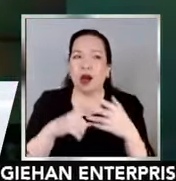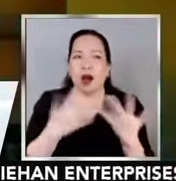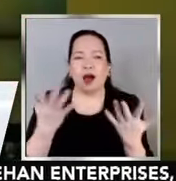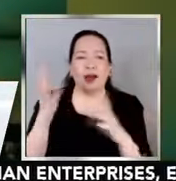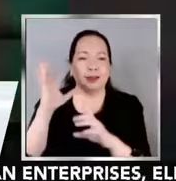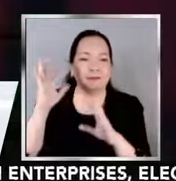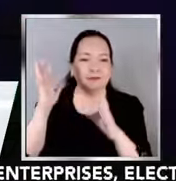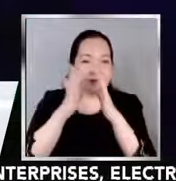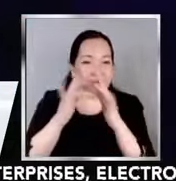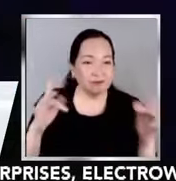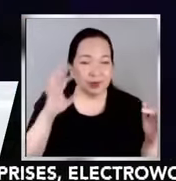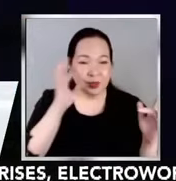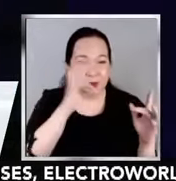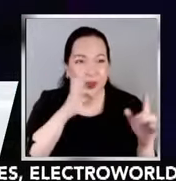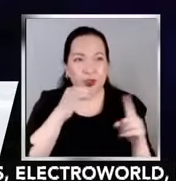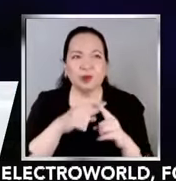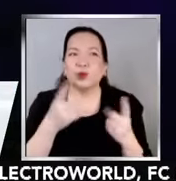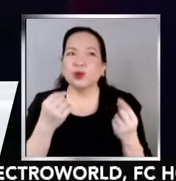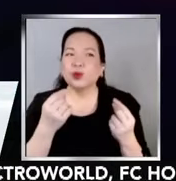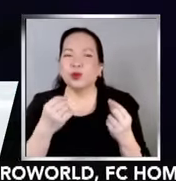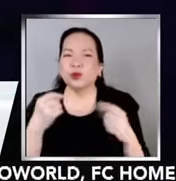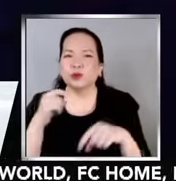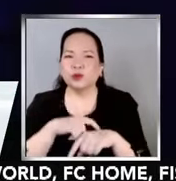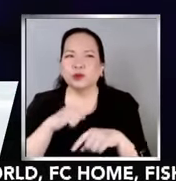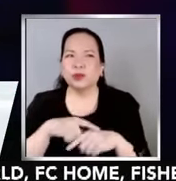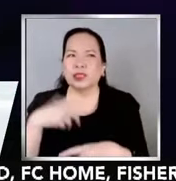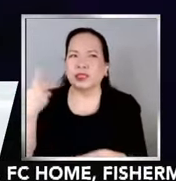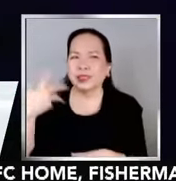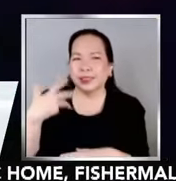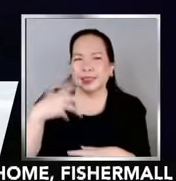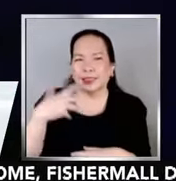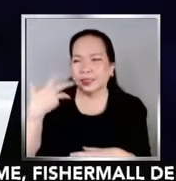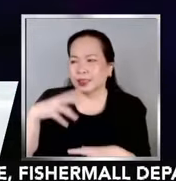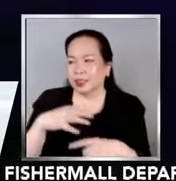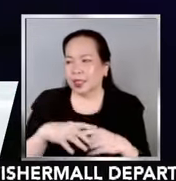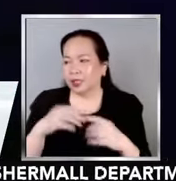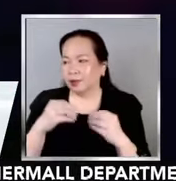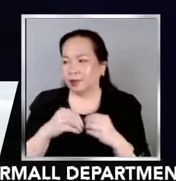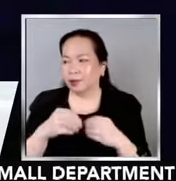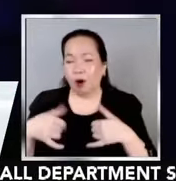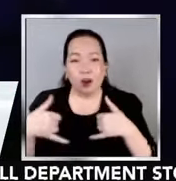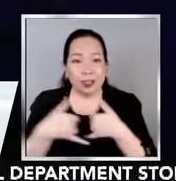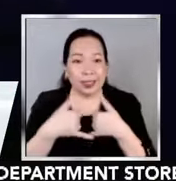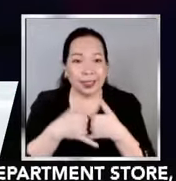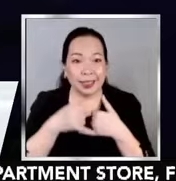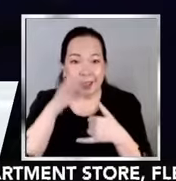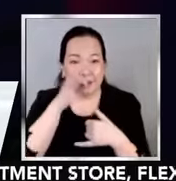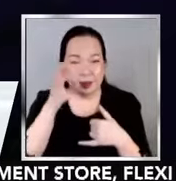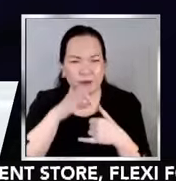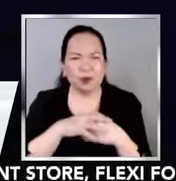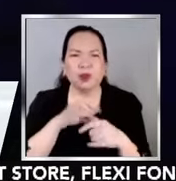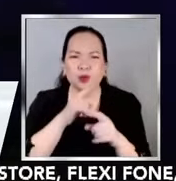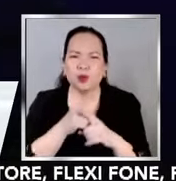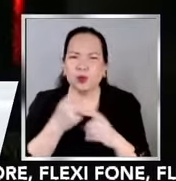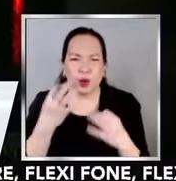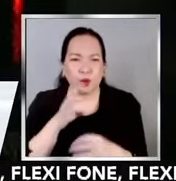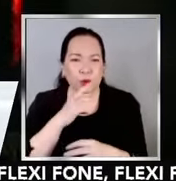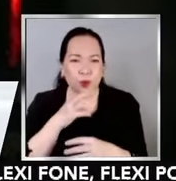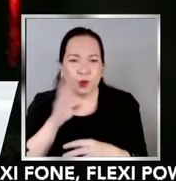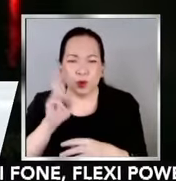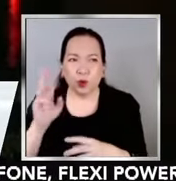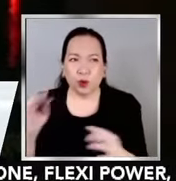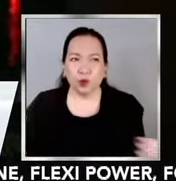ginagawa tuwing tag-init at ang exciting na mga larong Pinoy. Bagamat maraming tubig na nagagamit, gamit din naman ito sa